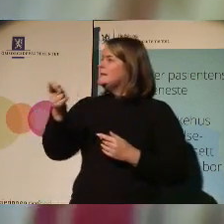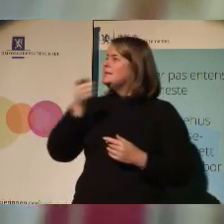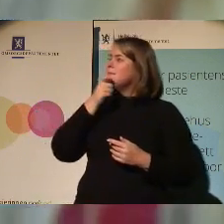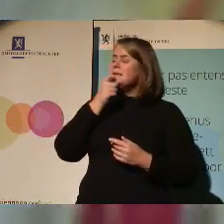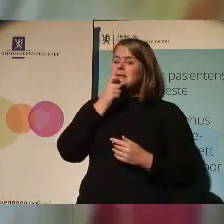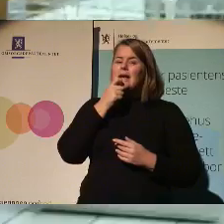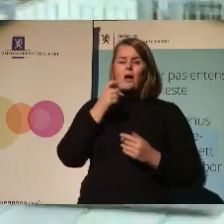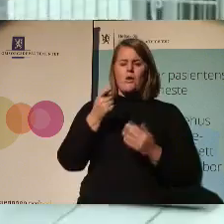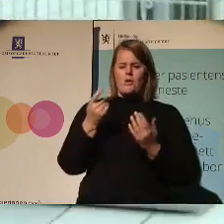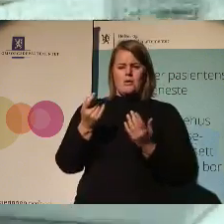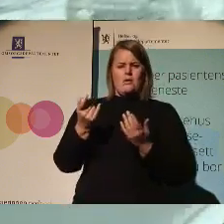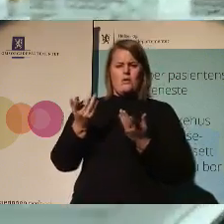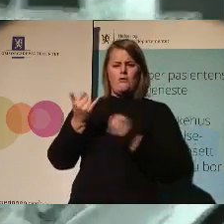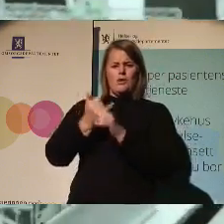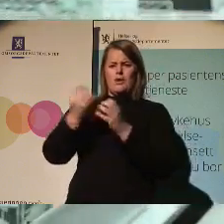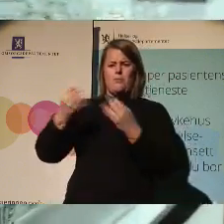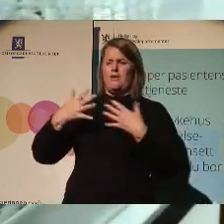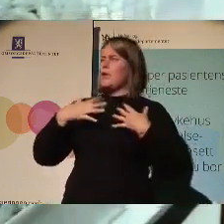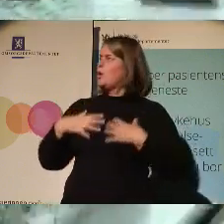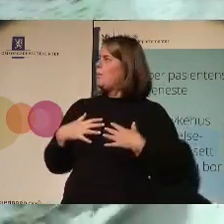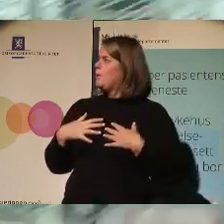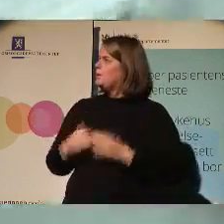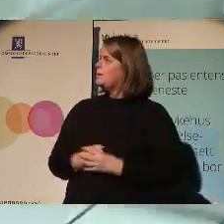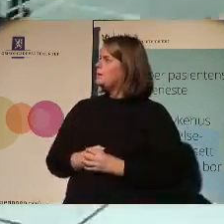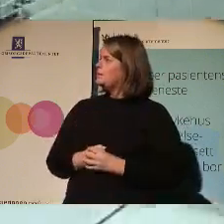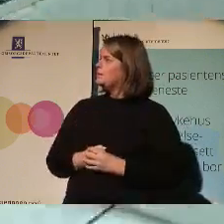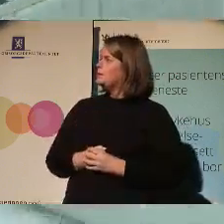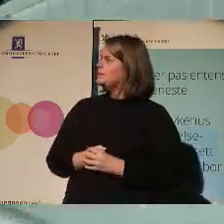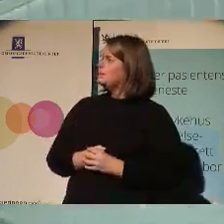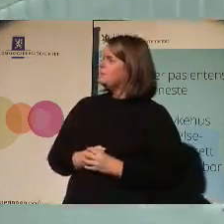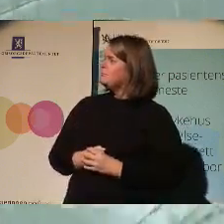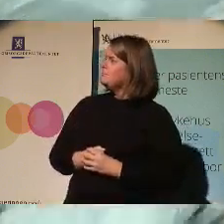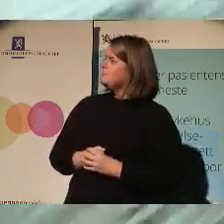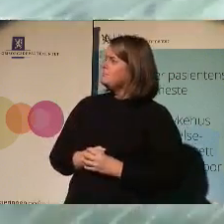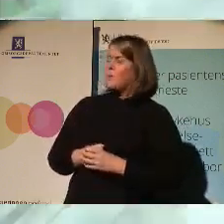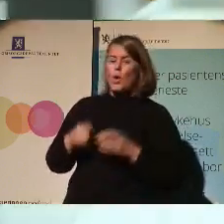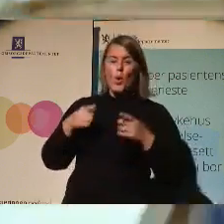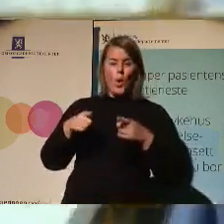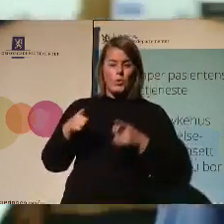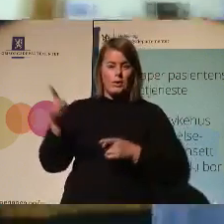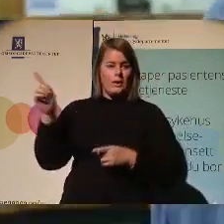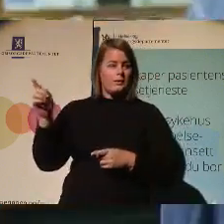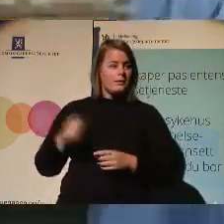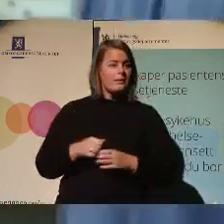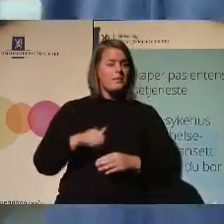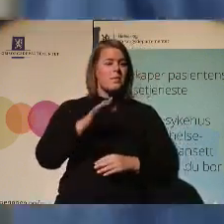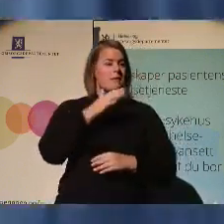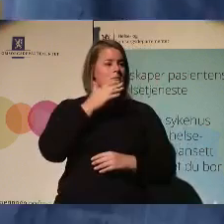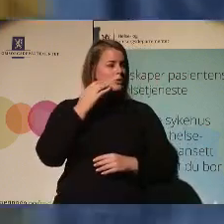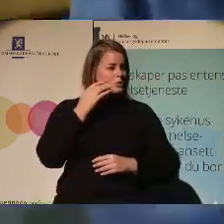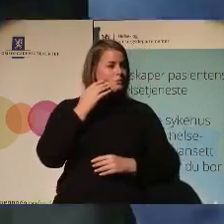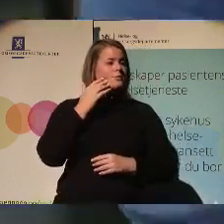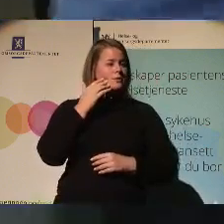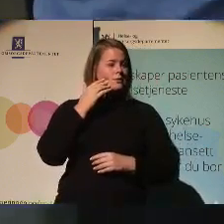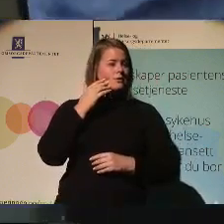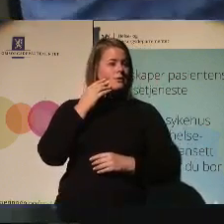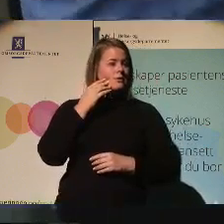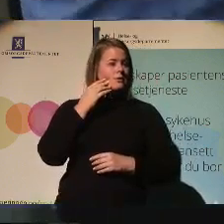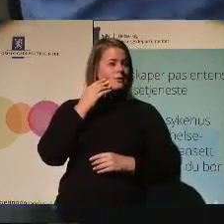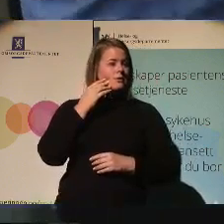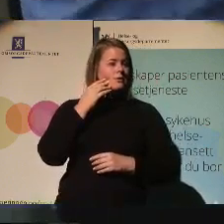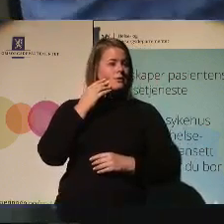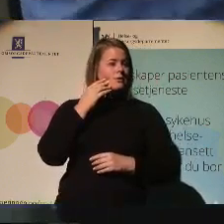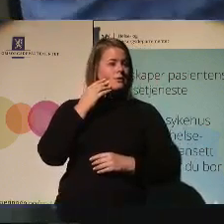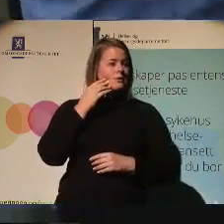kroppen. Ekte forskere bruker som regel rotter når de forsker. Jeg tenker det er mye morsommere å heller bruke